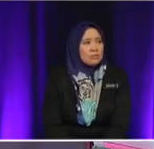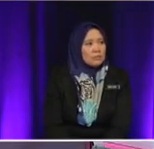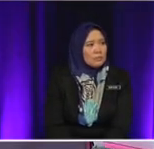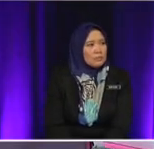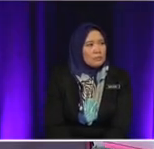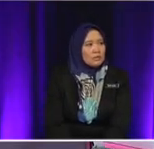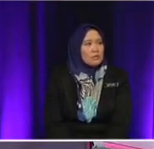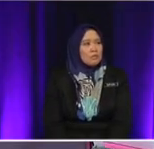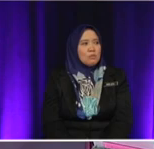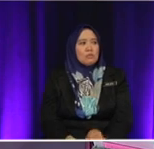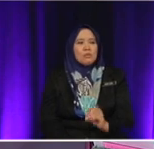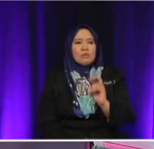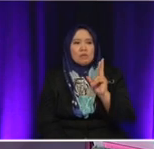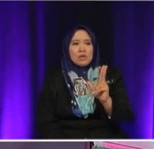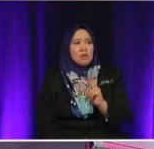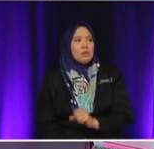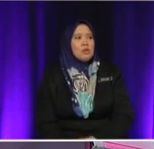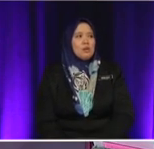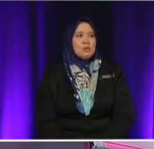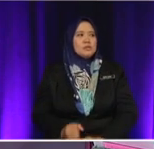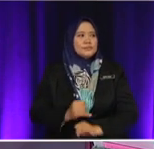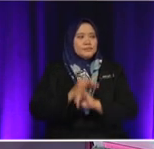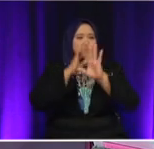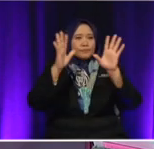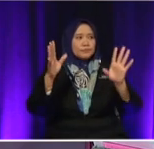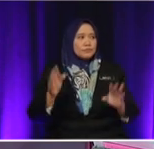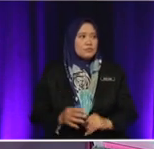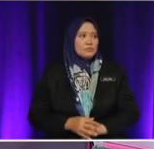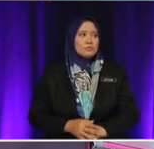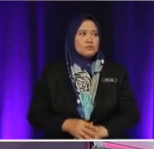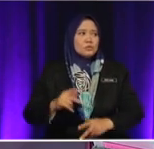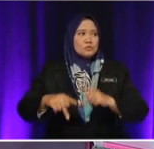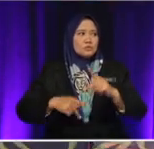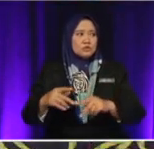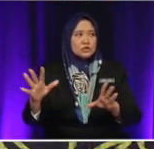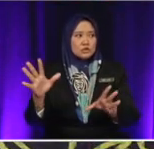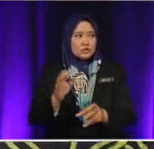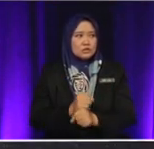ketiga, siapa boleh? Okey, Afika.